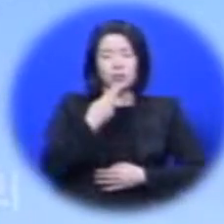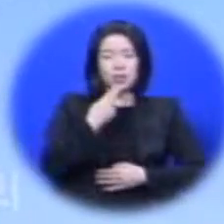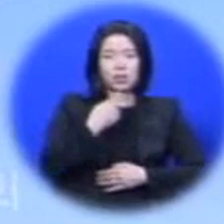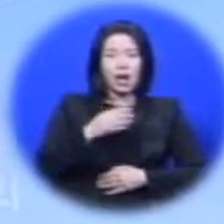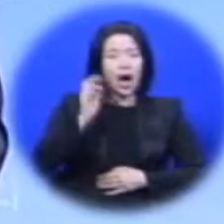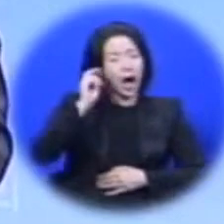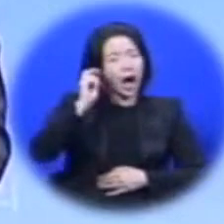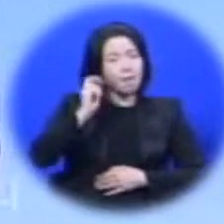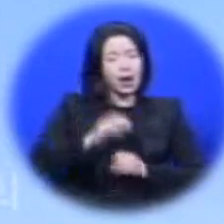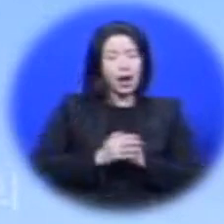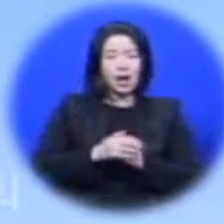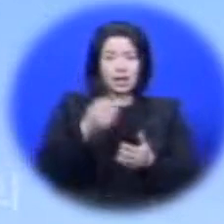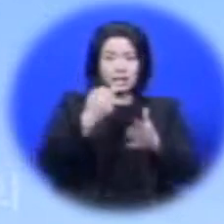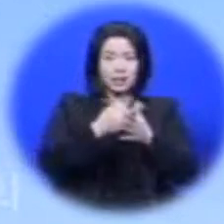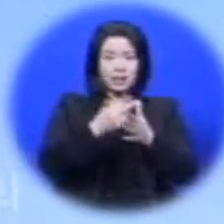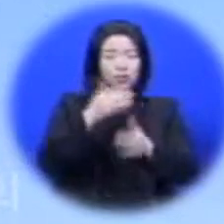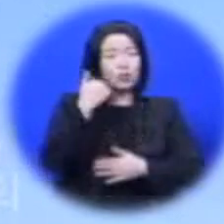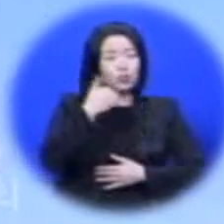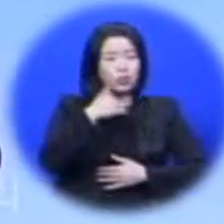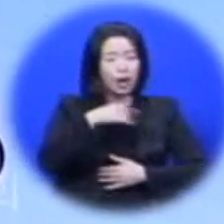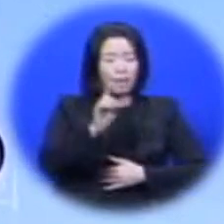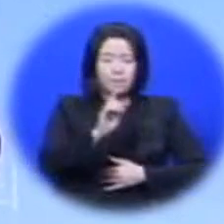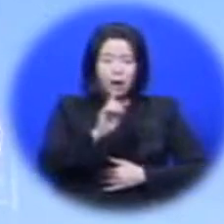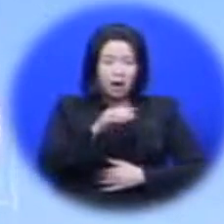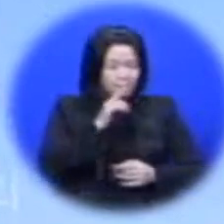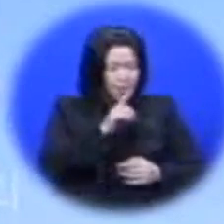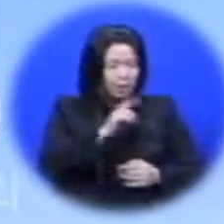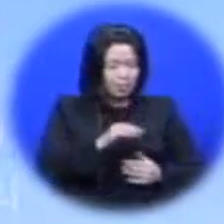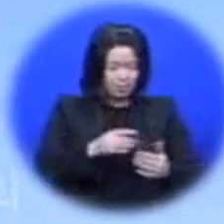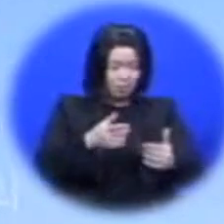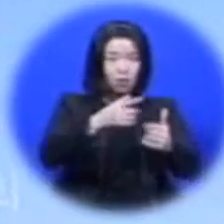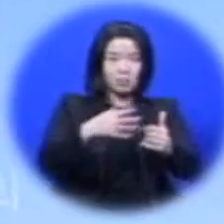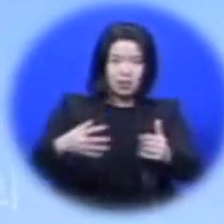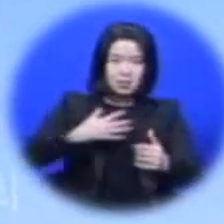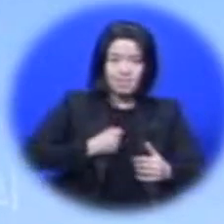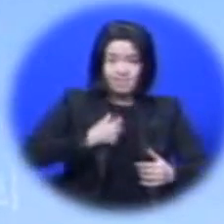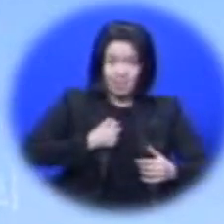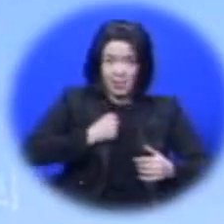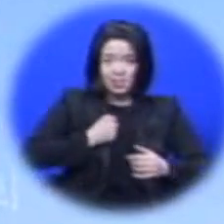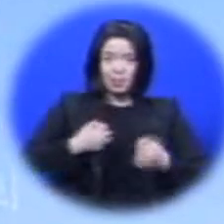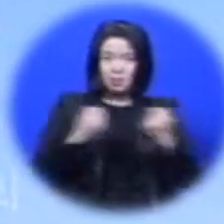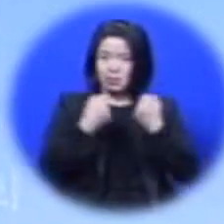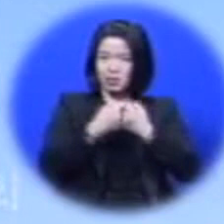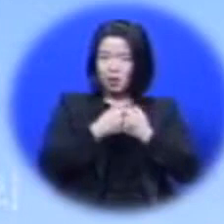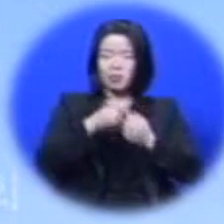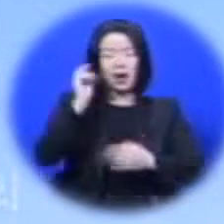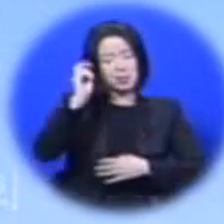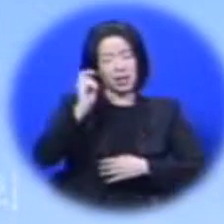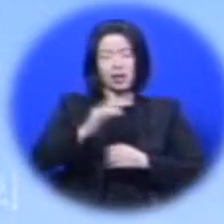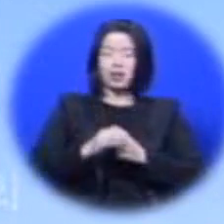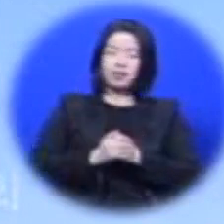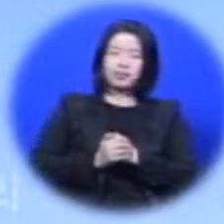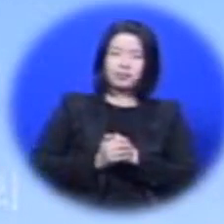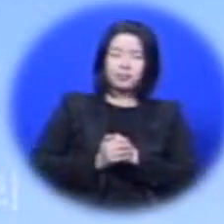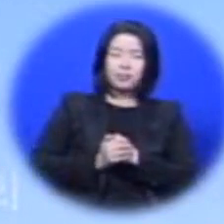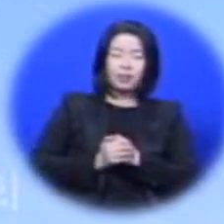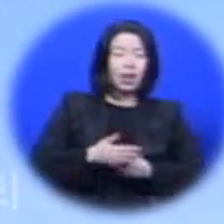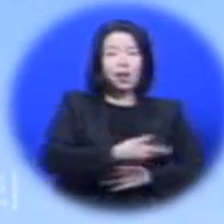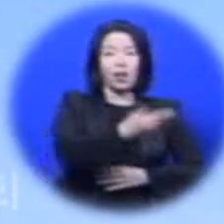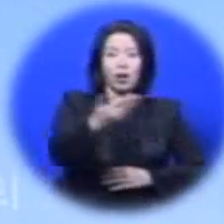아마 큰아들에게 누가 뭐라고 이야기하면 아마 더 멱살 잡고 난리가 날 겁니다.